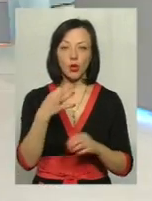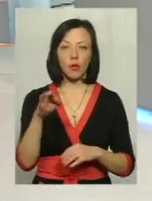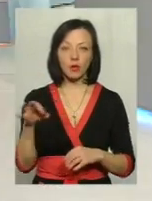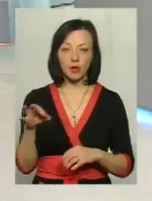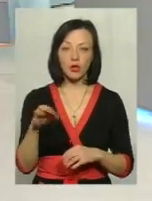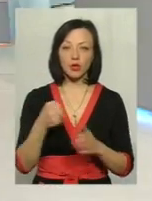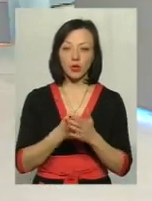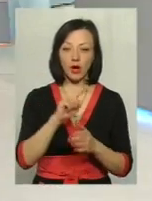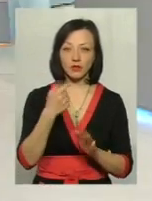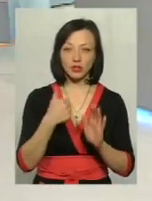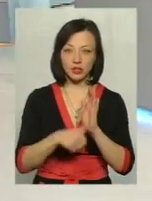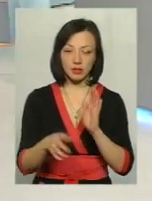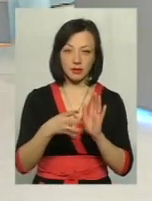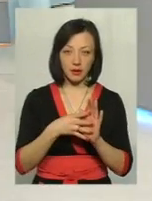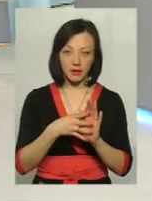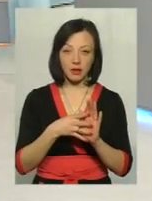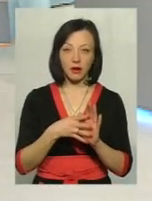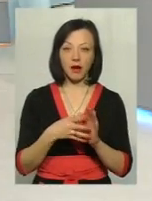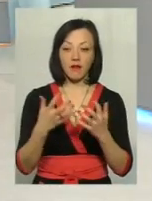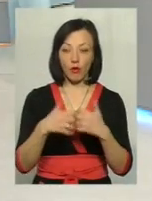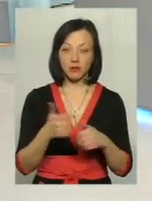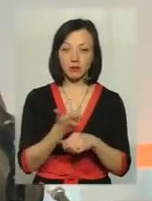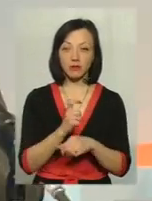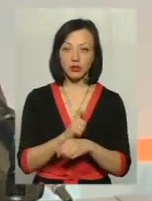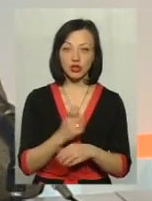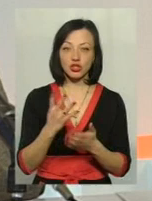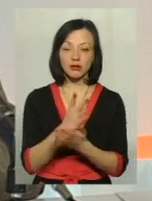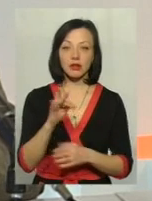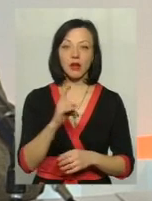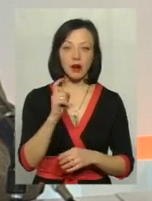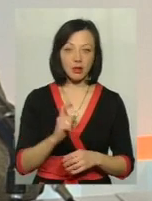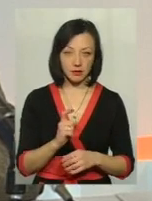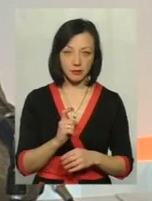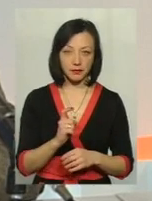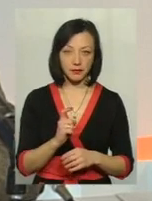кіловат до 1.69 гривні. Рахуйте більше, ніж в 4 рази.